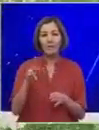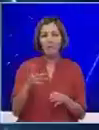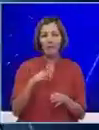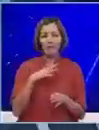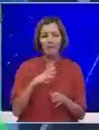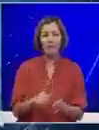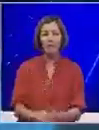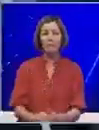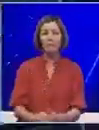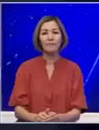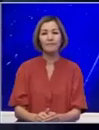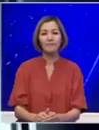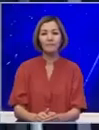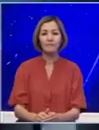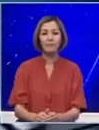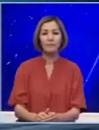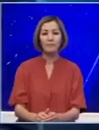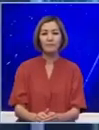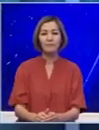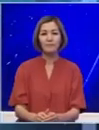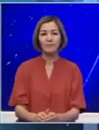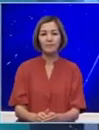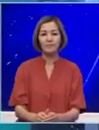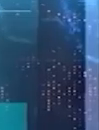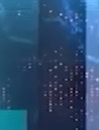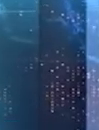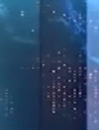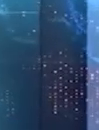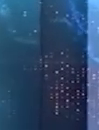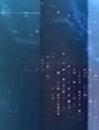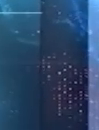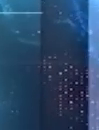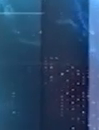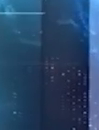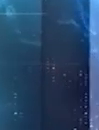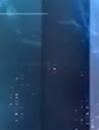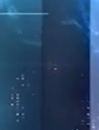тенге. Аружан Тнеибаева, Аминат Тойберген, Жайдарбек Нурбек, телеканал Жетсу.